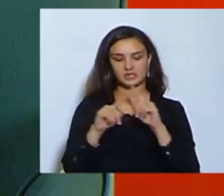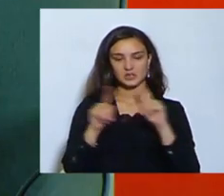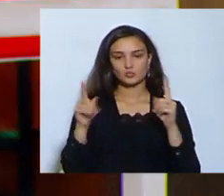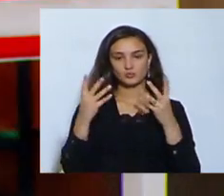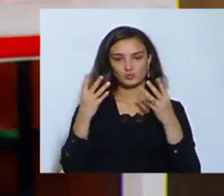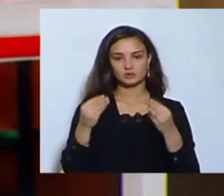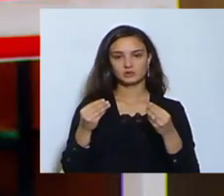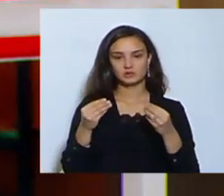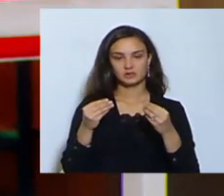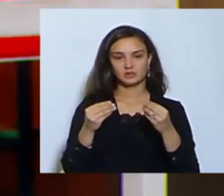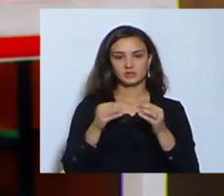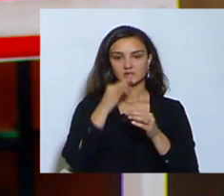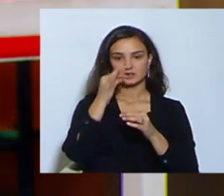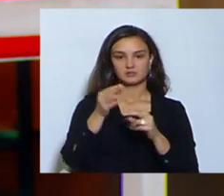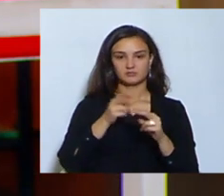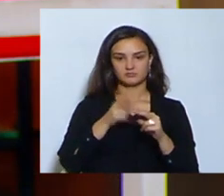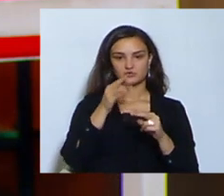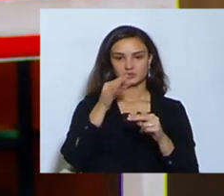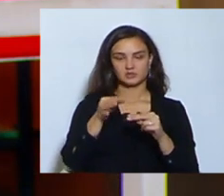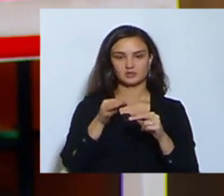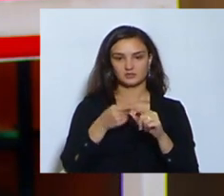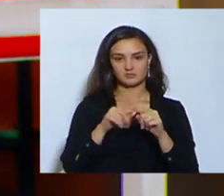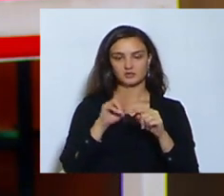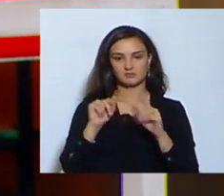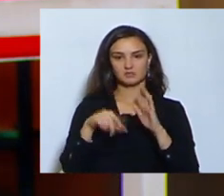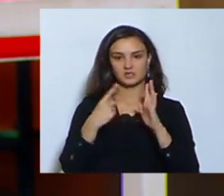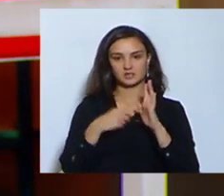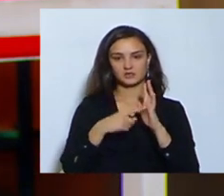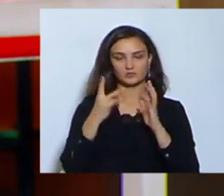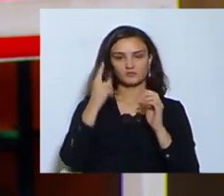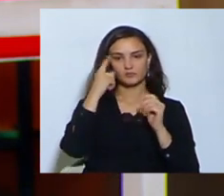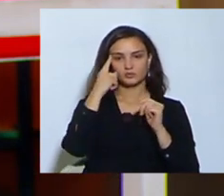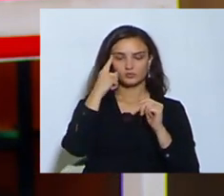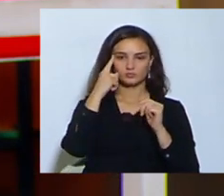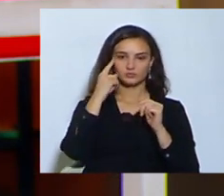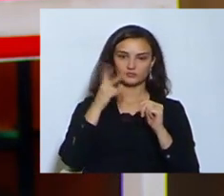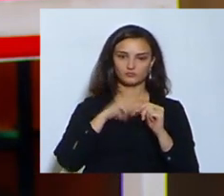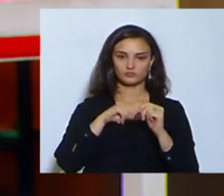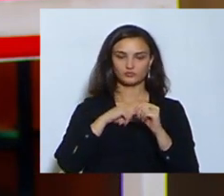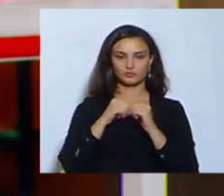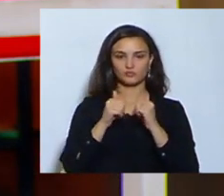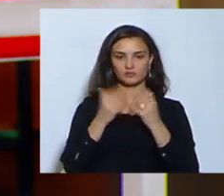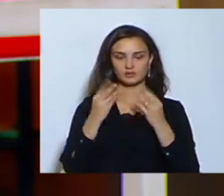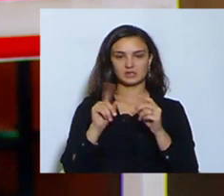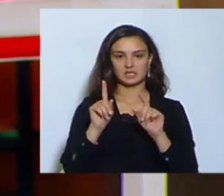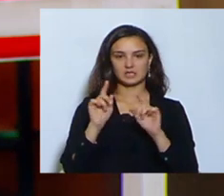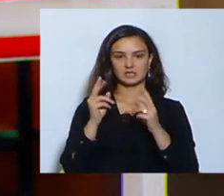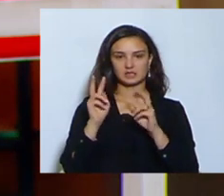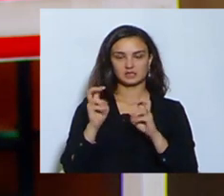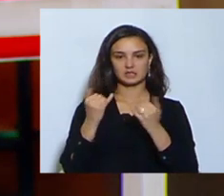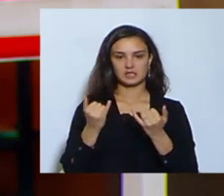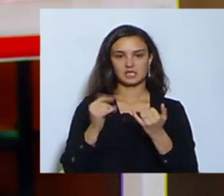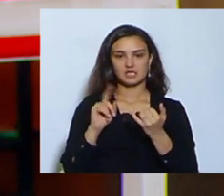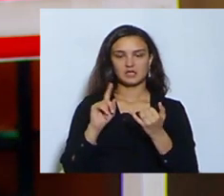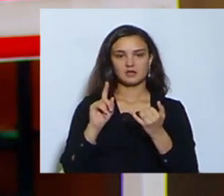განსაკუთრებული დღეა შესახსენებლად, თუმცა ამ საკითხზე ჩვენ უნდა ვფიქრობდეთ და მუშაობდეთ ყოველ დღე. რა დღეა, რა თარიღია